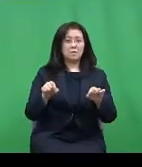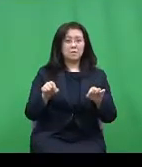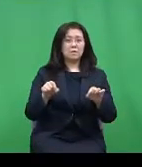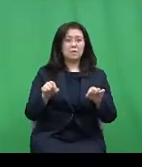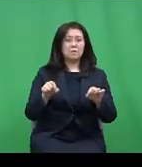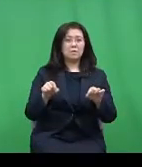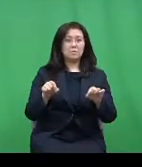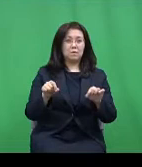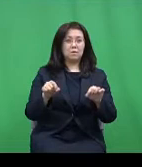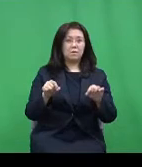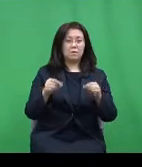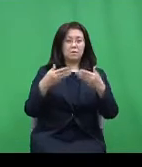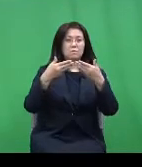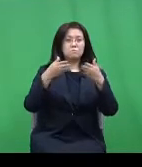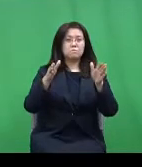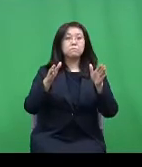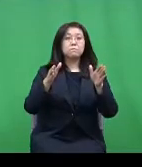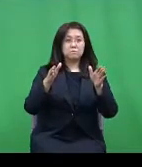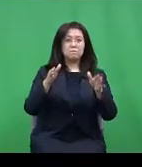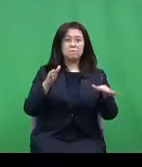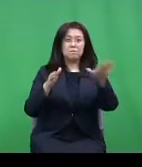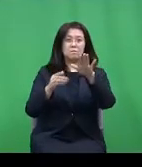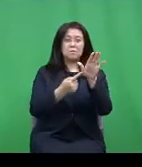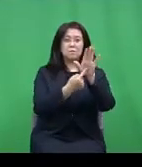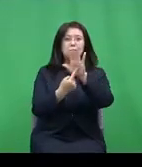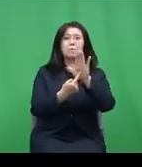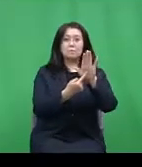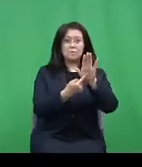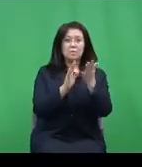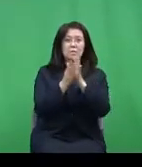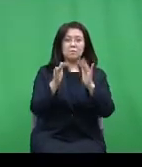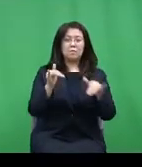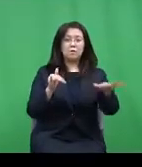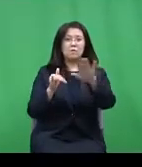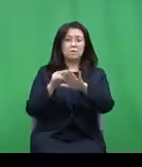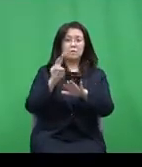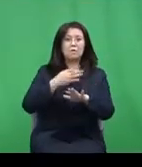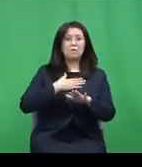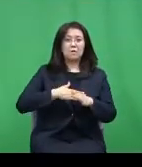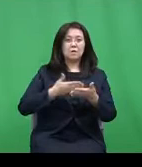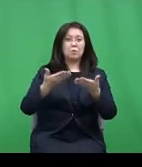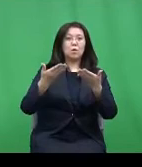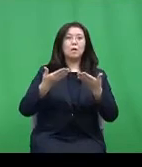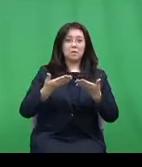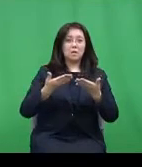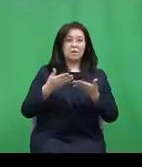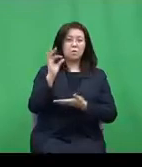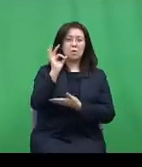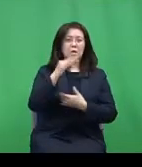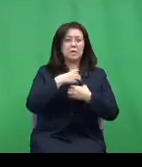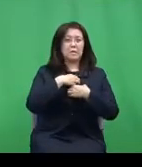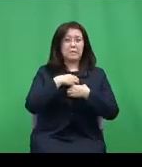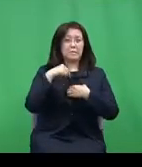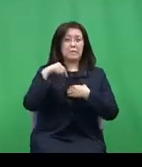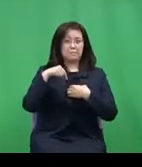まあこの問題はやっぱりオープンにしてですね、県民の皆さんのご理解もいただきながら、